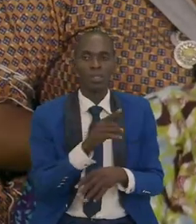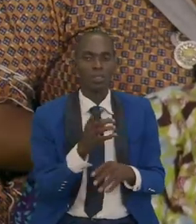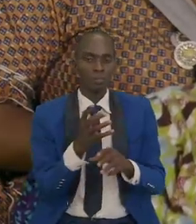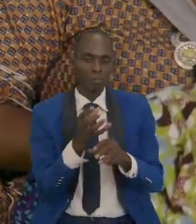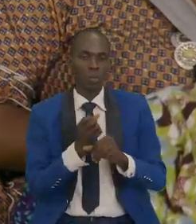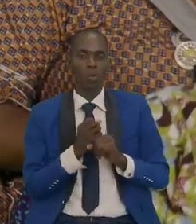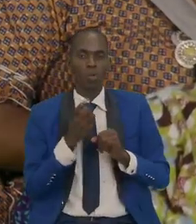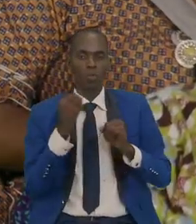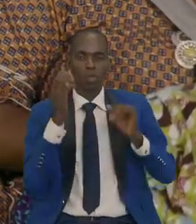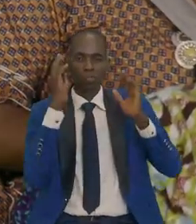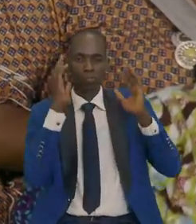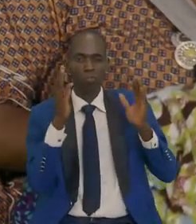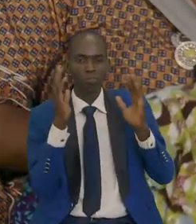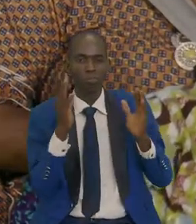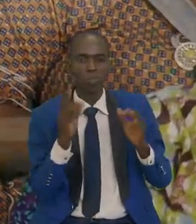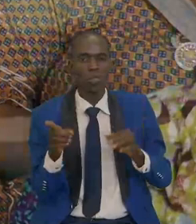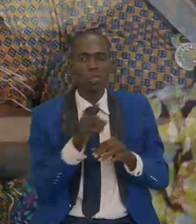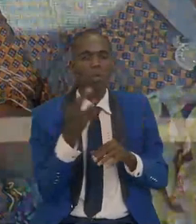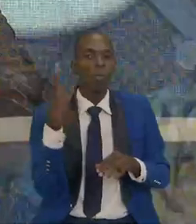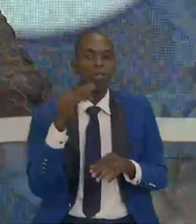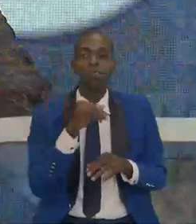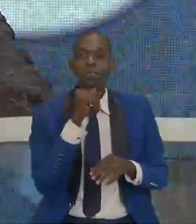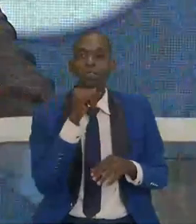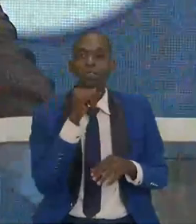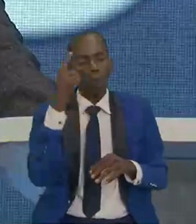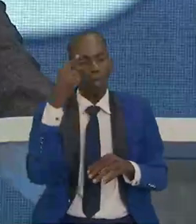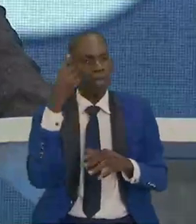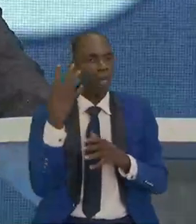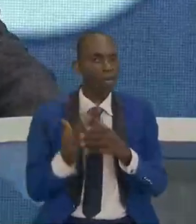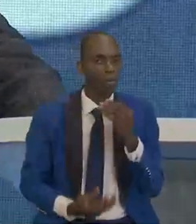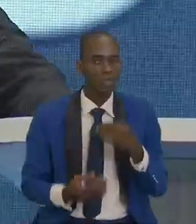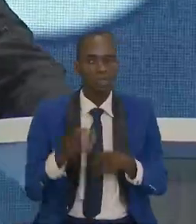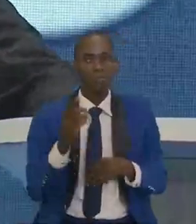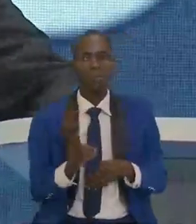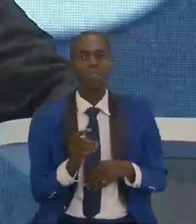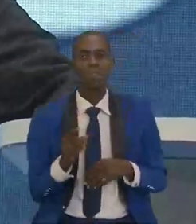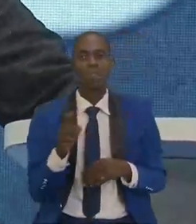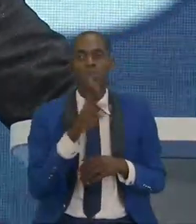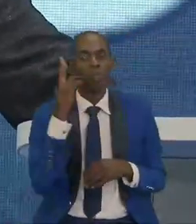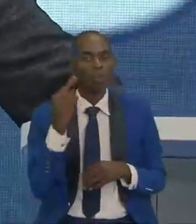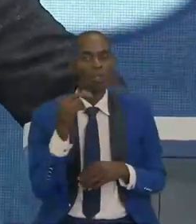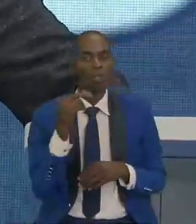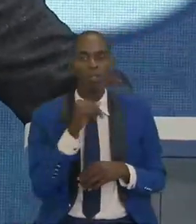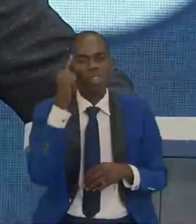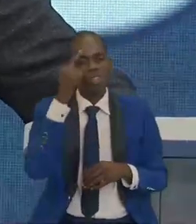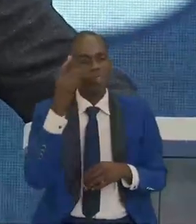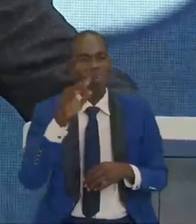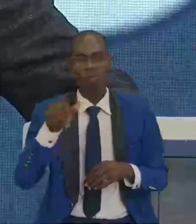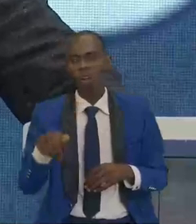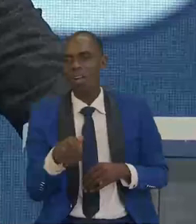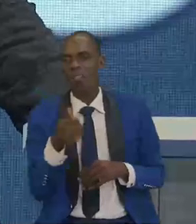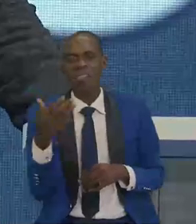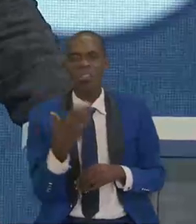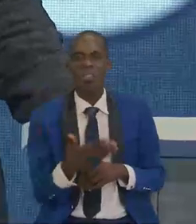Ils ont prêté attention à cela. Ils n'étaient pas distraits. Ils ne pensaient pas à une